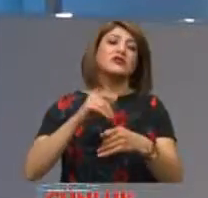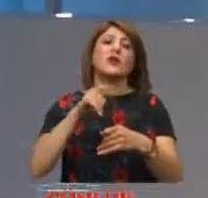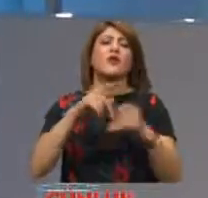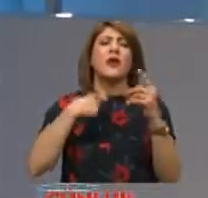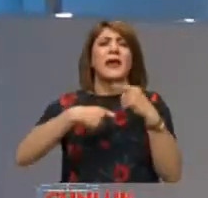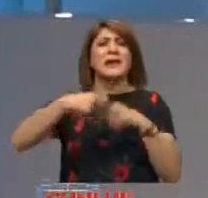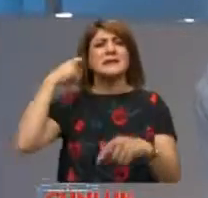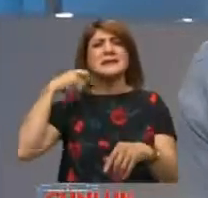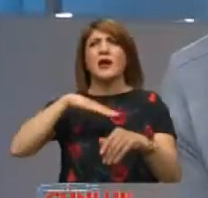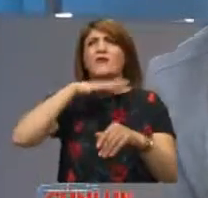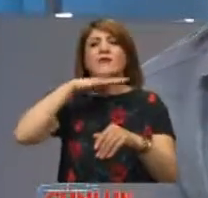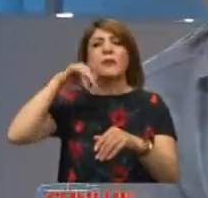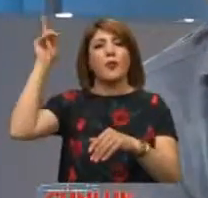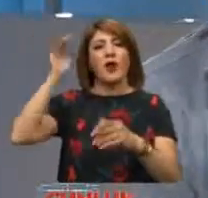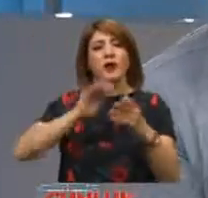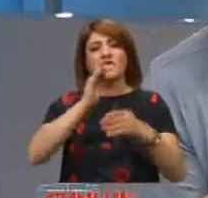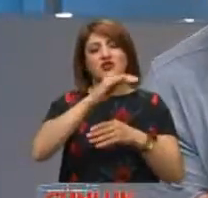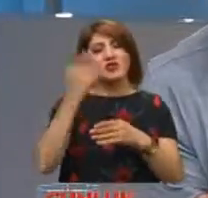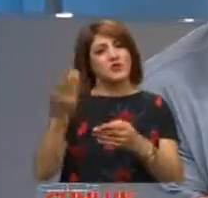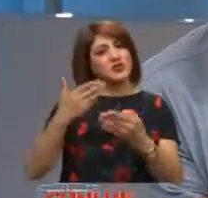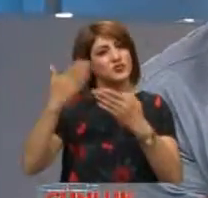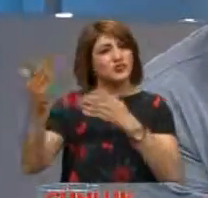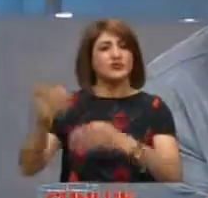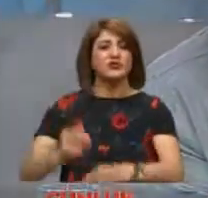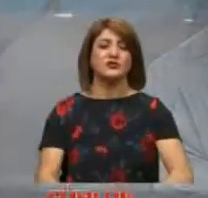dışında yaşanmış bir olay. Haydi bakalım nasıl olacaksın.